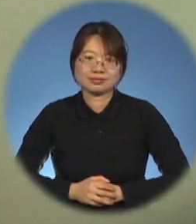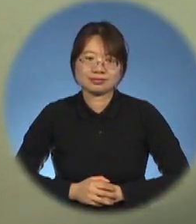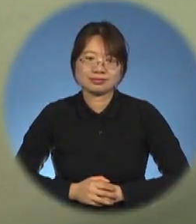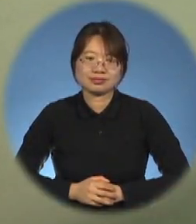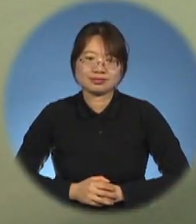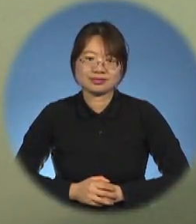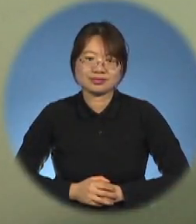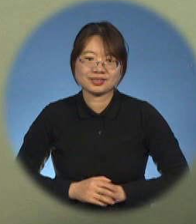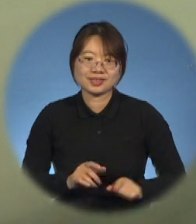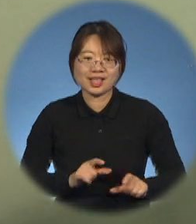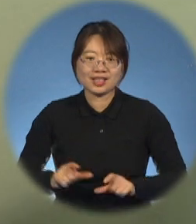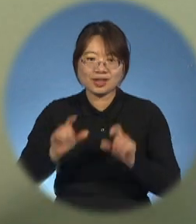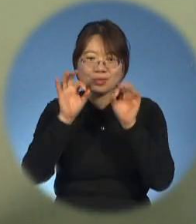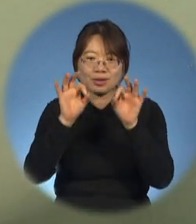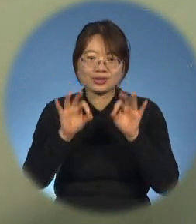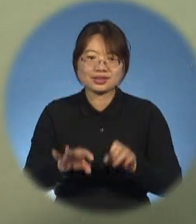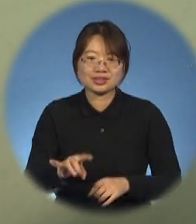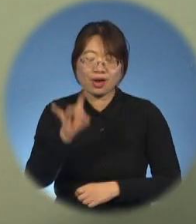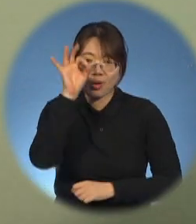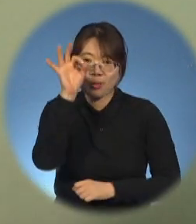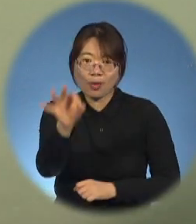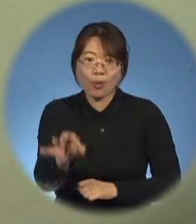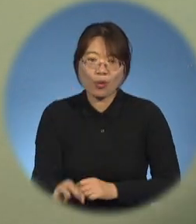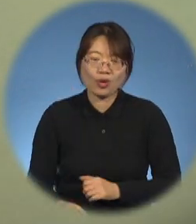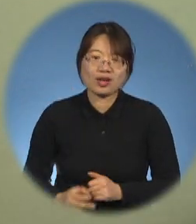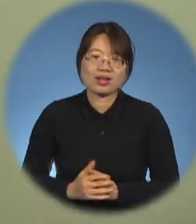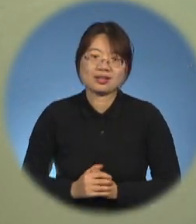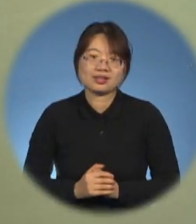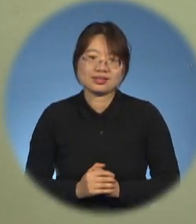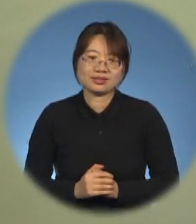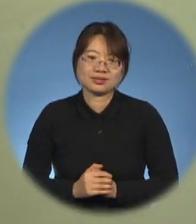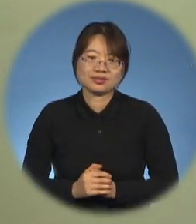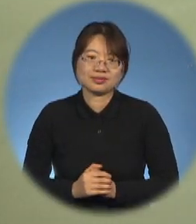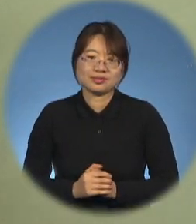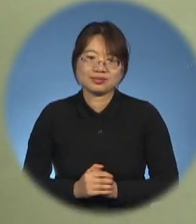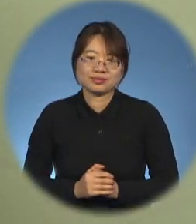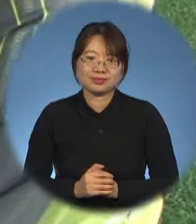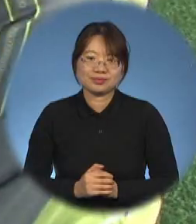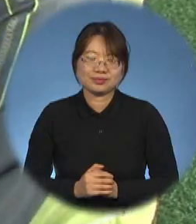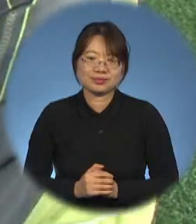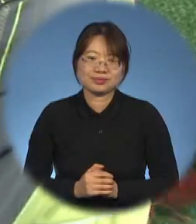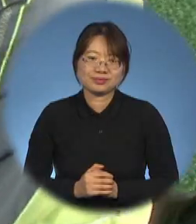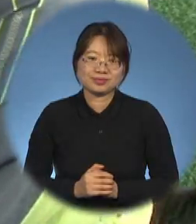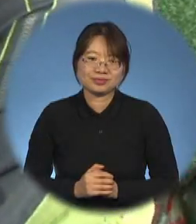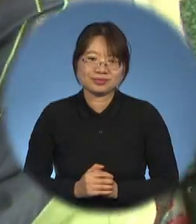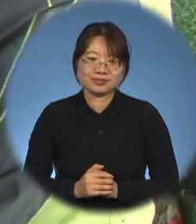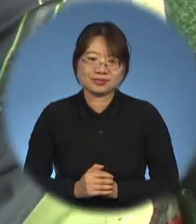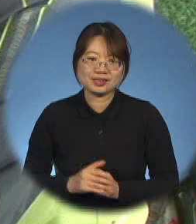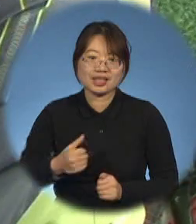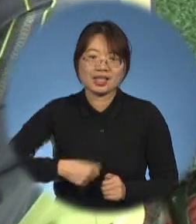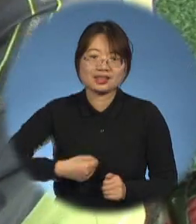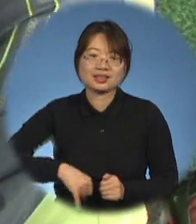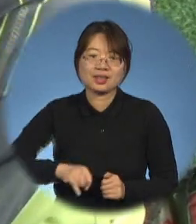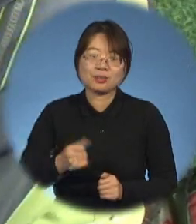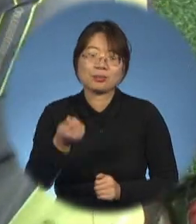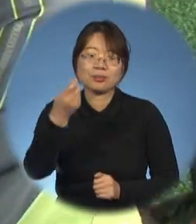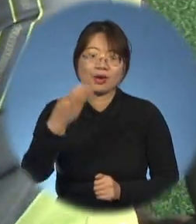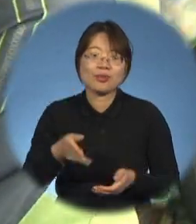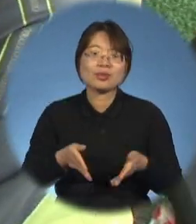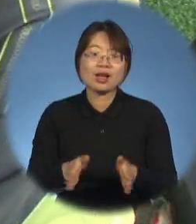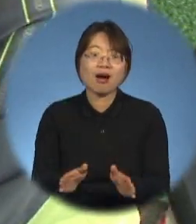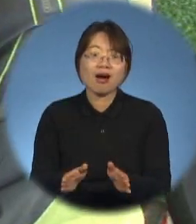남산 나 사장은 차 나가 으 치약을 한번도 라는 따뜻한 맨 학교 건물